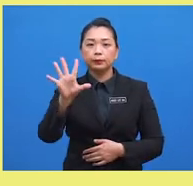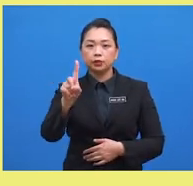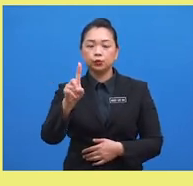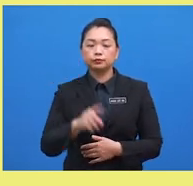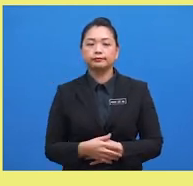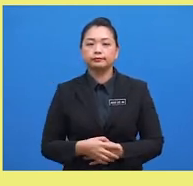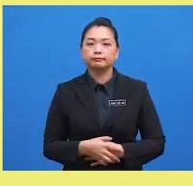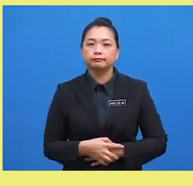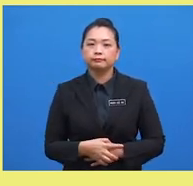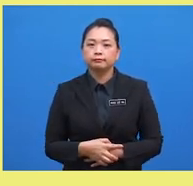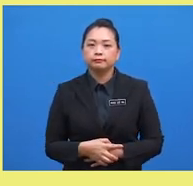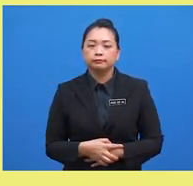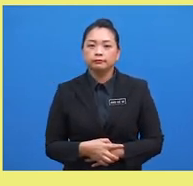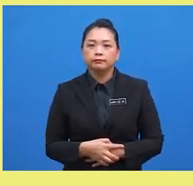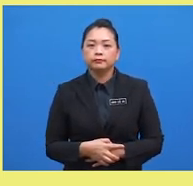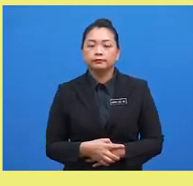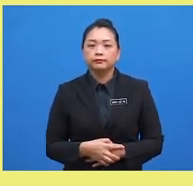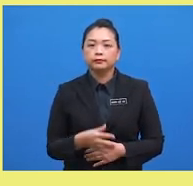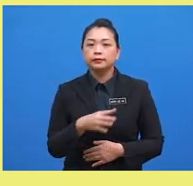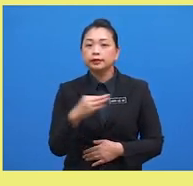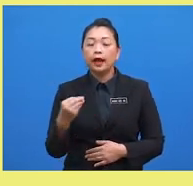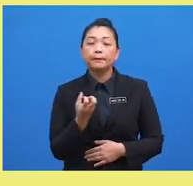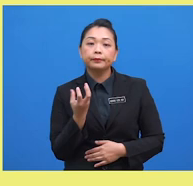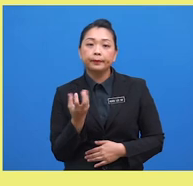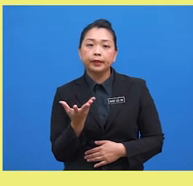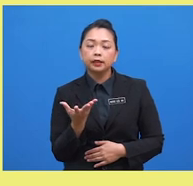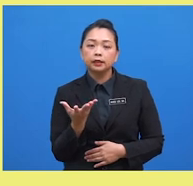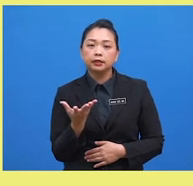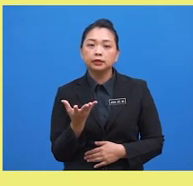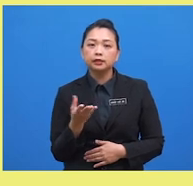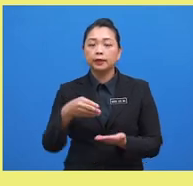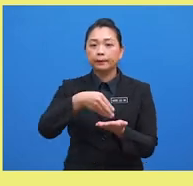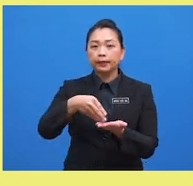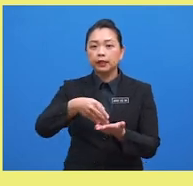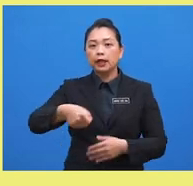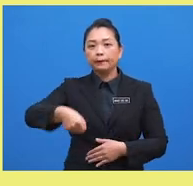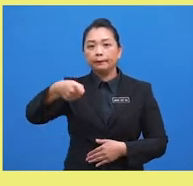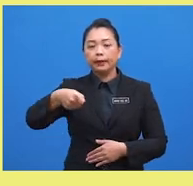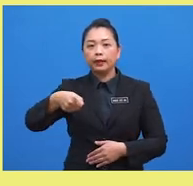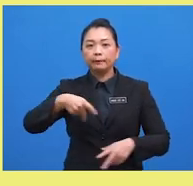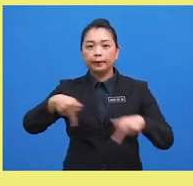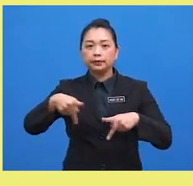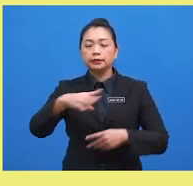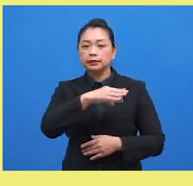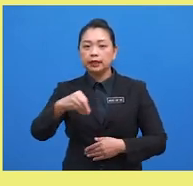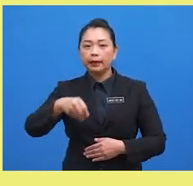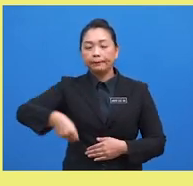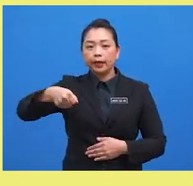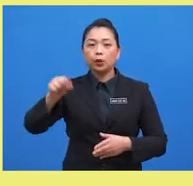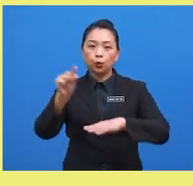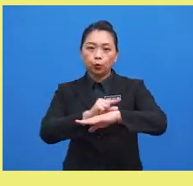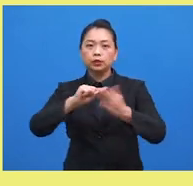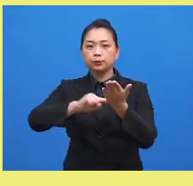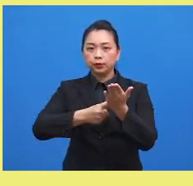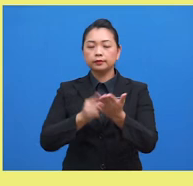ialah 51. Dan berapakah pembeli yang membeli beg plastik dan beg guna